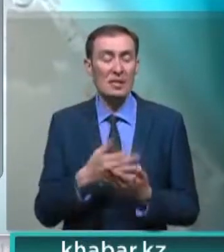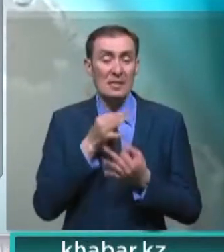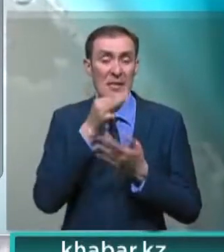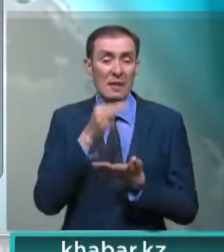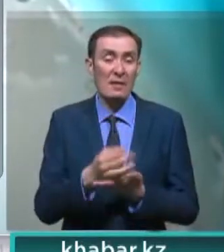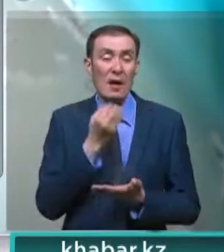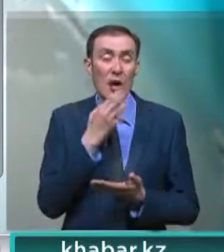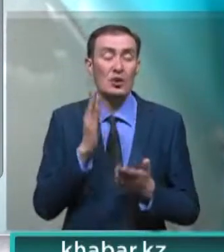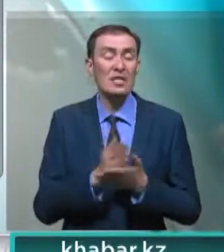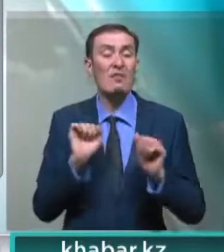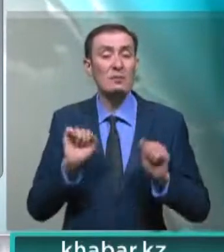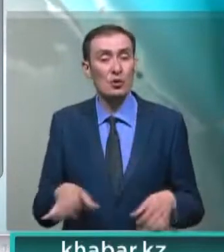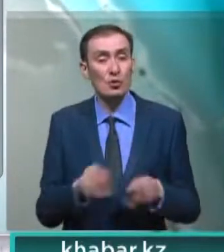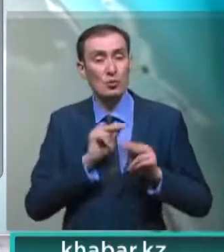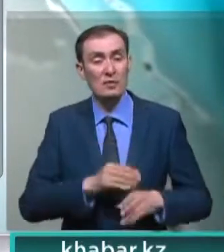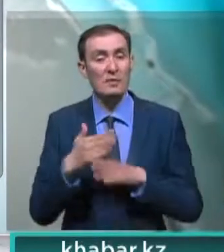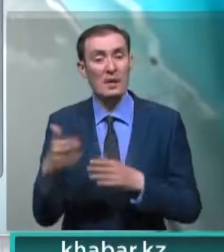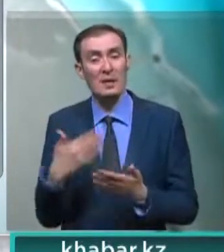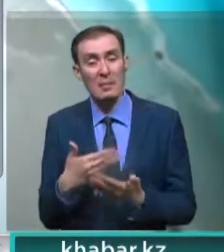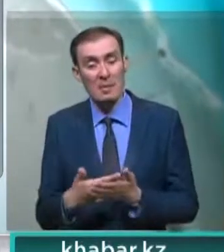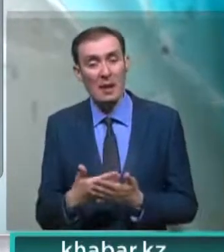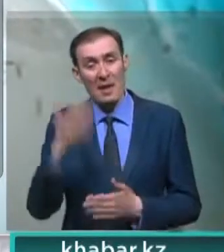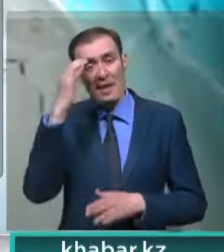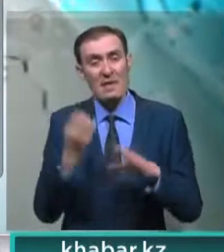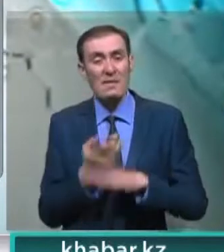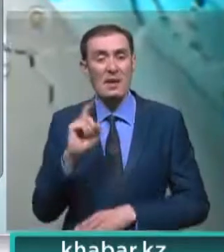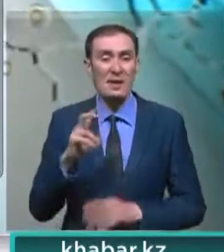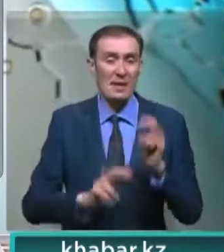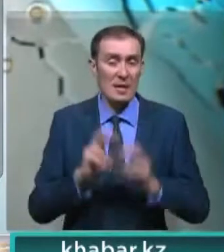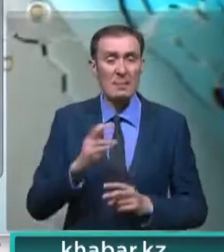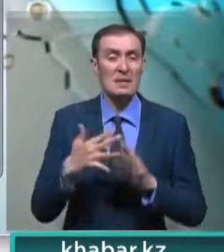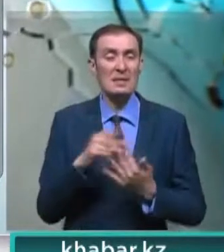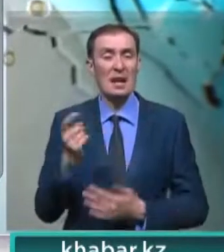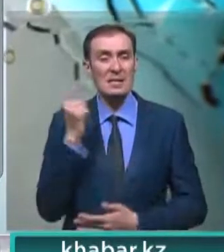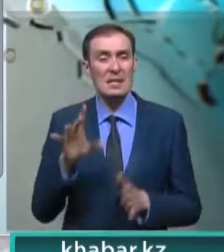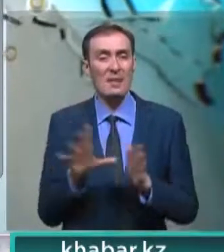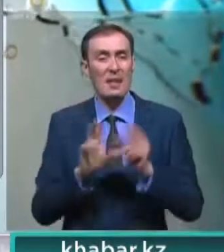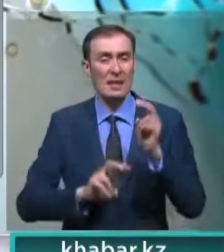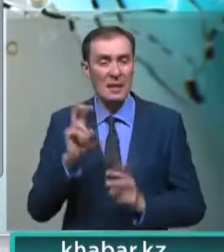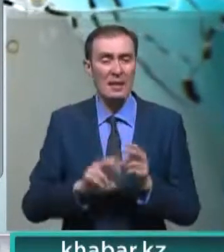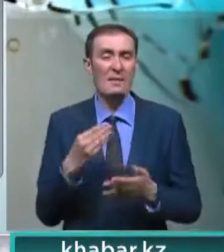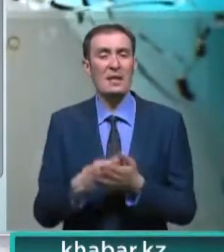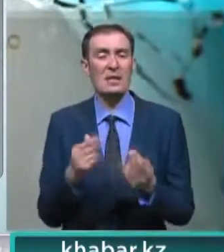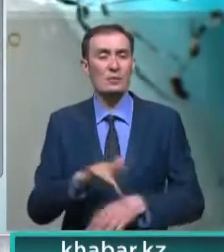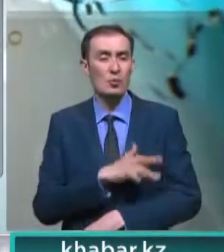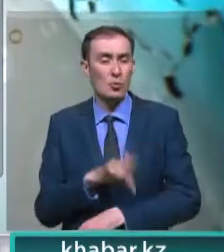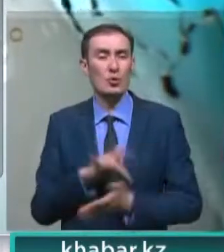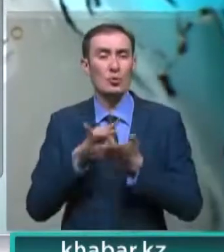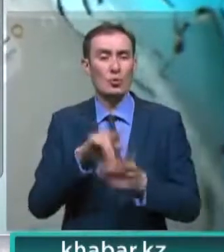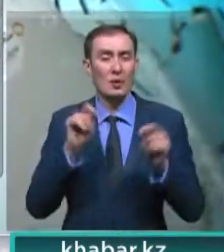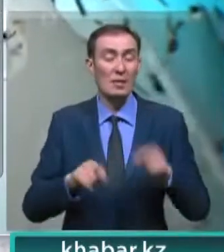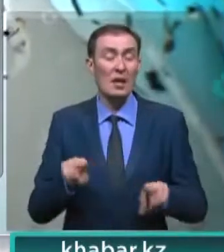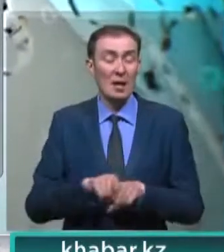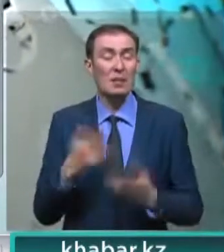о хороших возможностях сотрудничества в таких сферах, как нефтехимия, сельское хозяйство, энергетика, финансовые услуги, туризм. Он